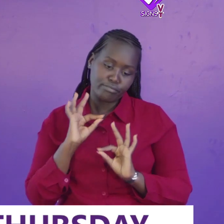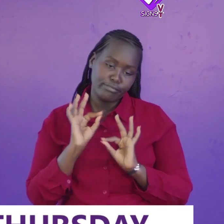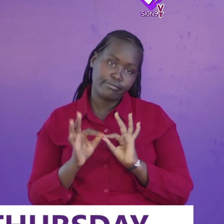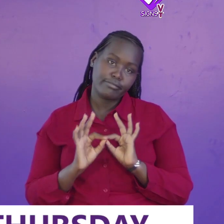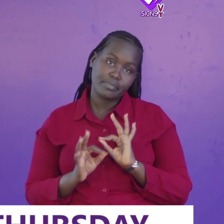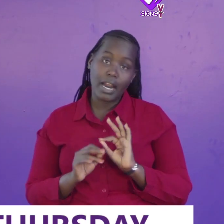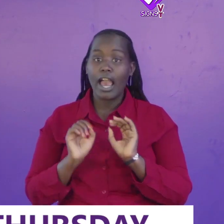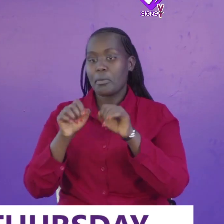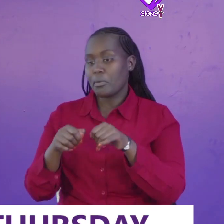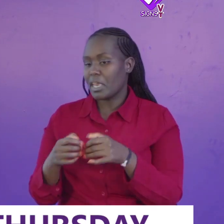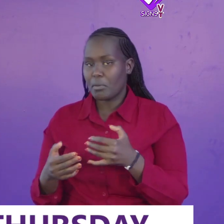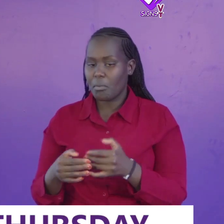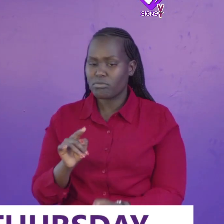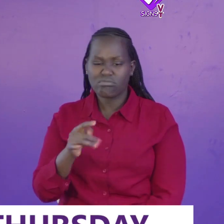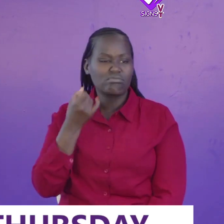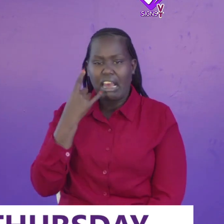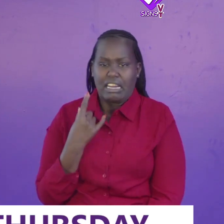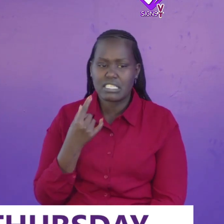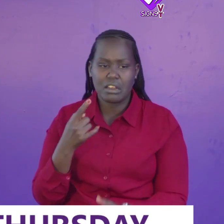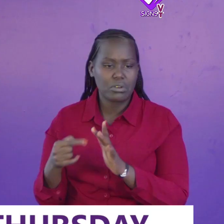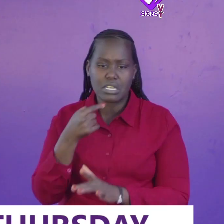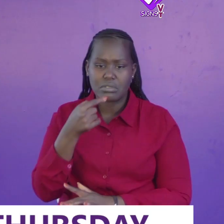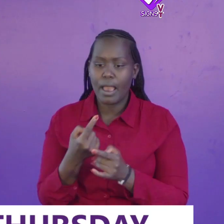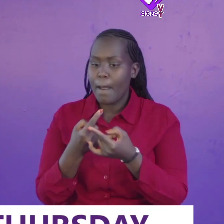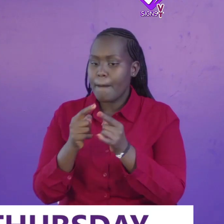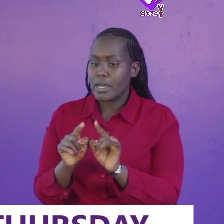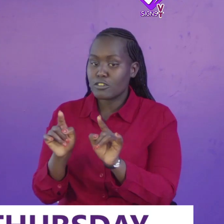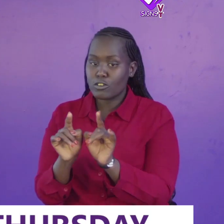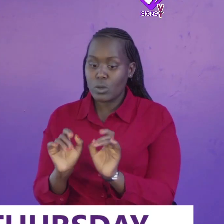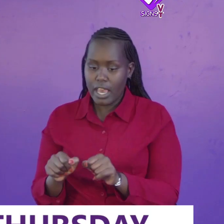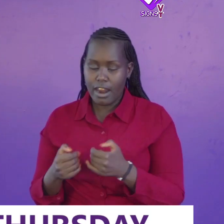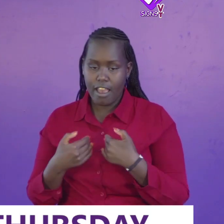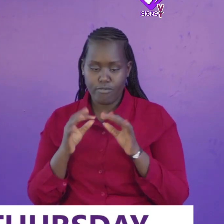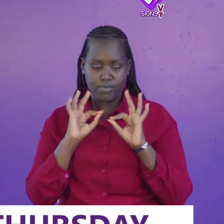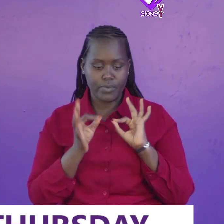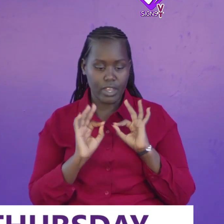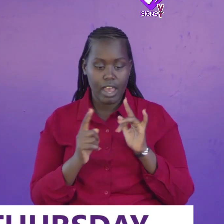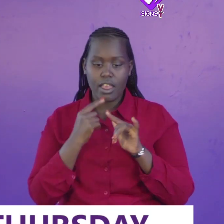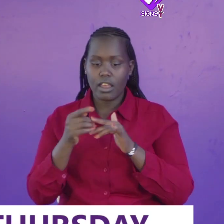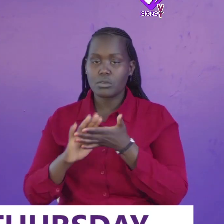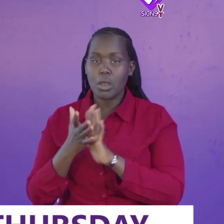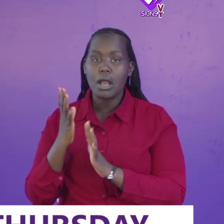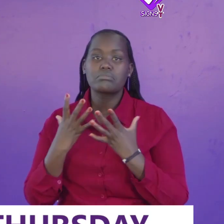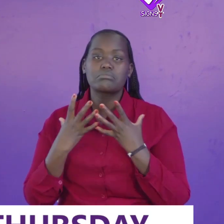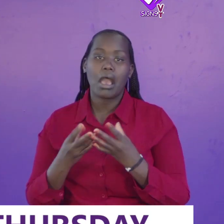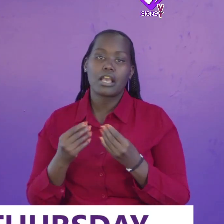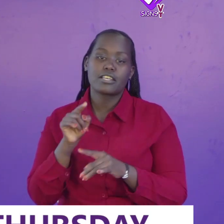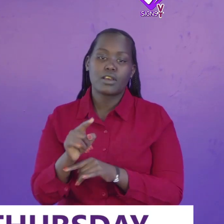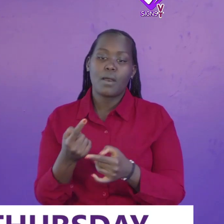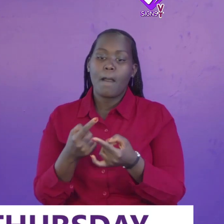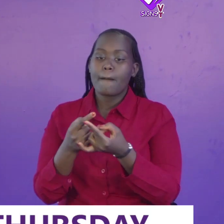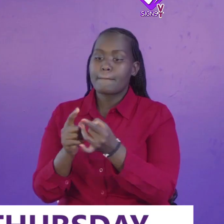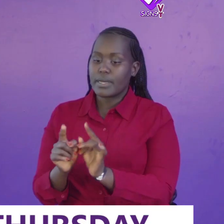kuwa unajifanya si anaelewa kenye nasema, where else you can have an interpreter. Inakuwa easier to you na the